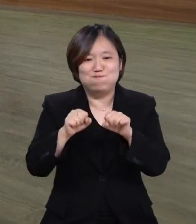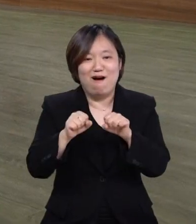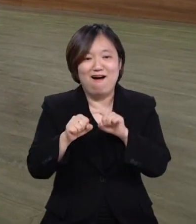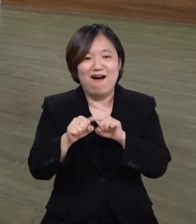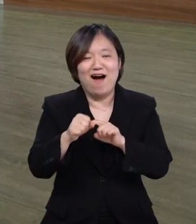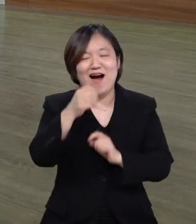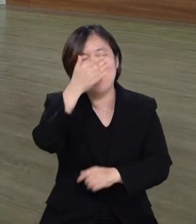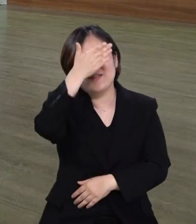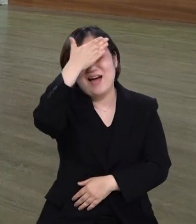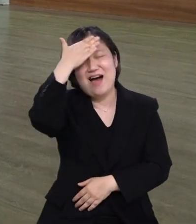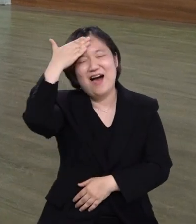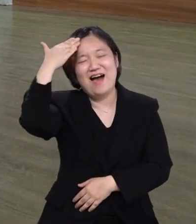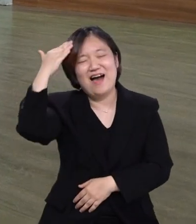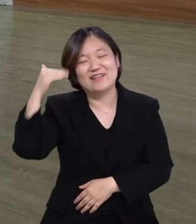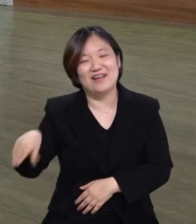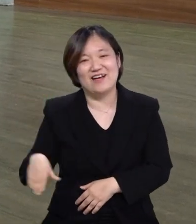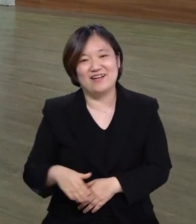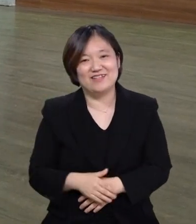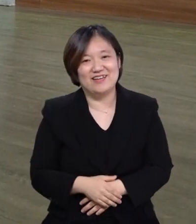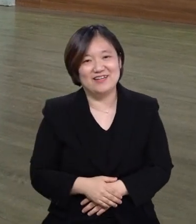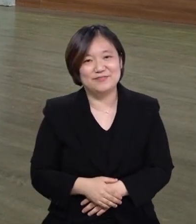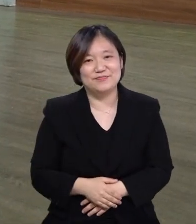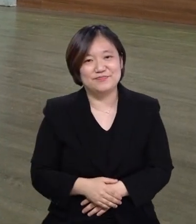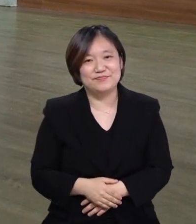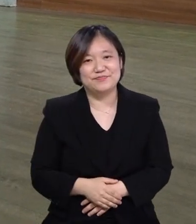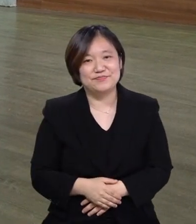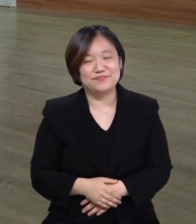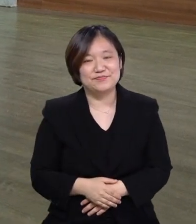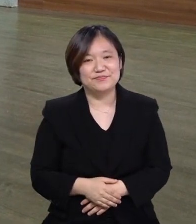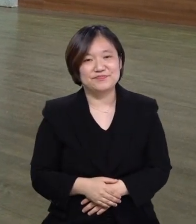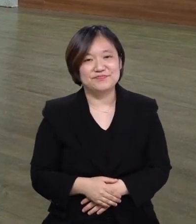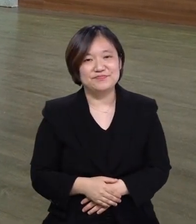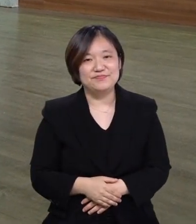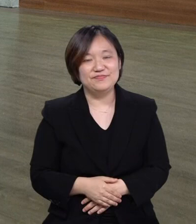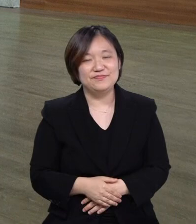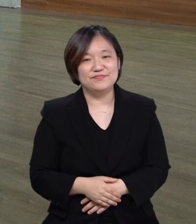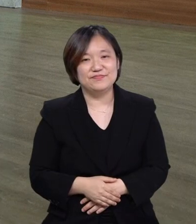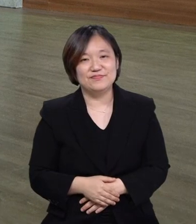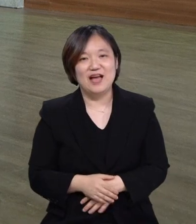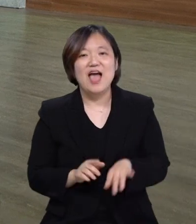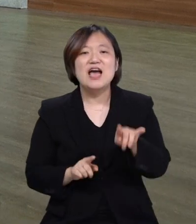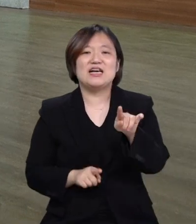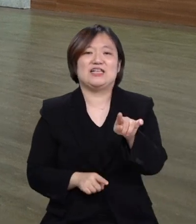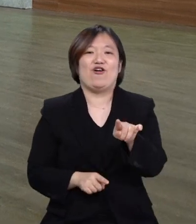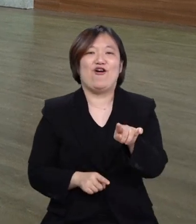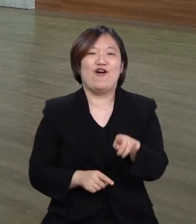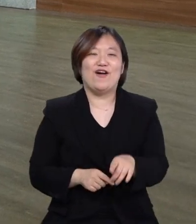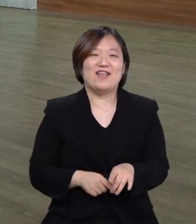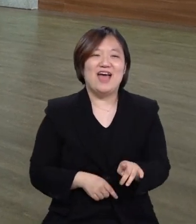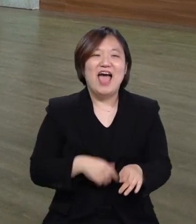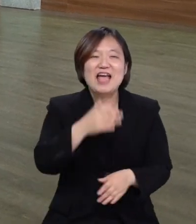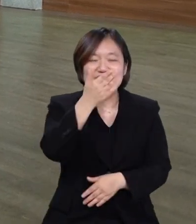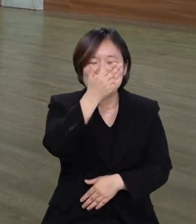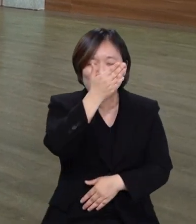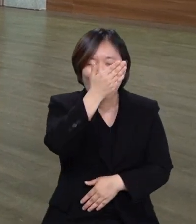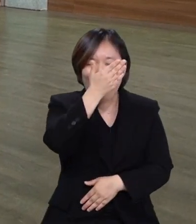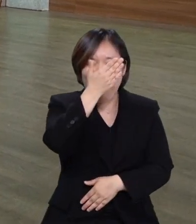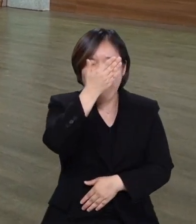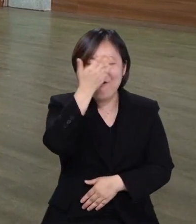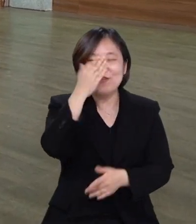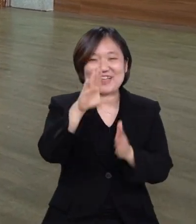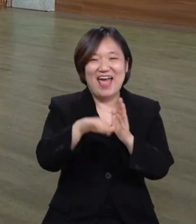아버지랑 매형이 무사히 배 위로 올라왔다라는 그 젊은 시절